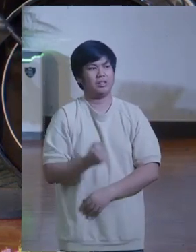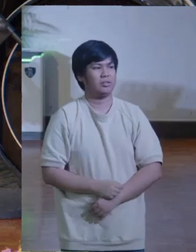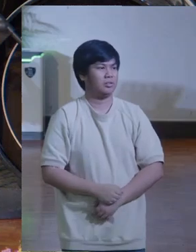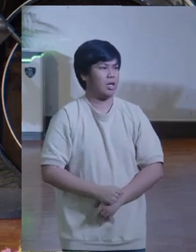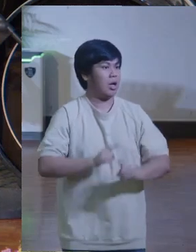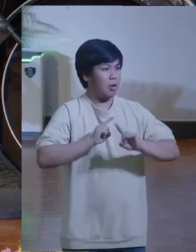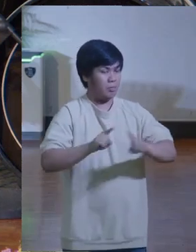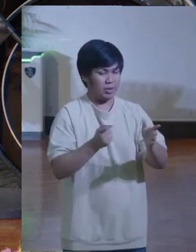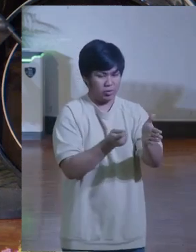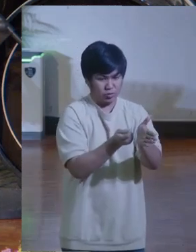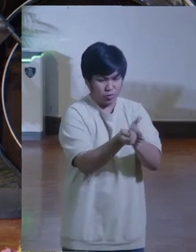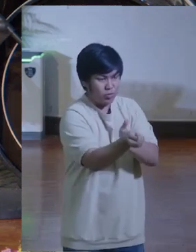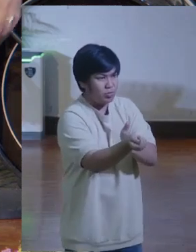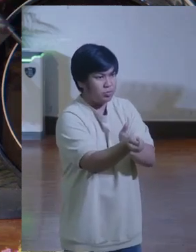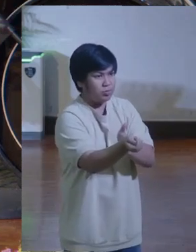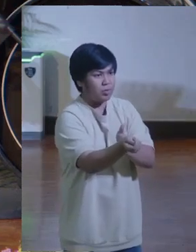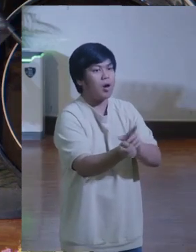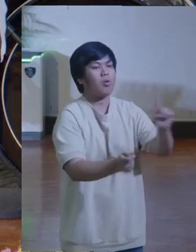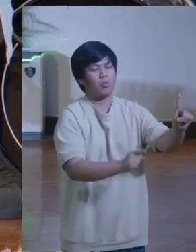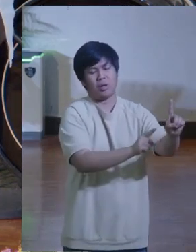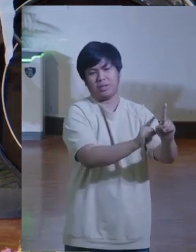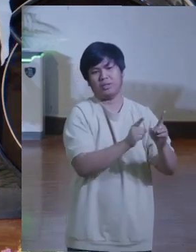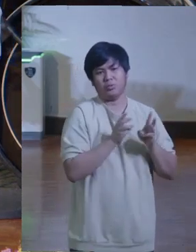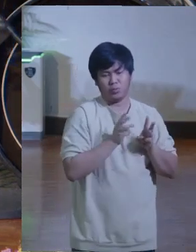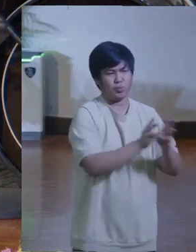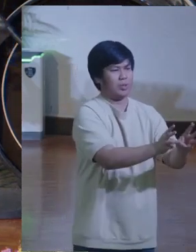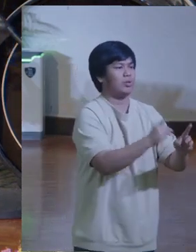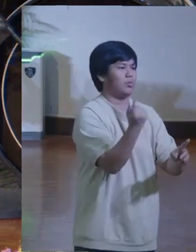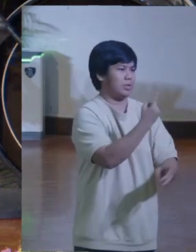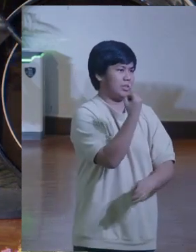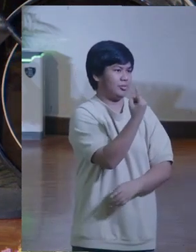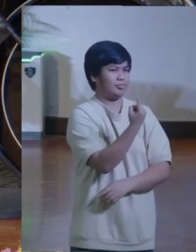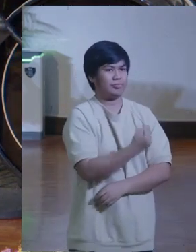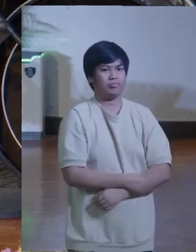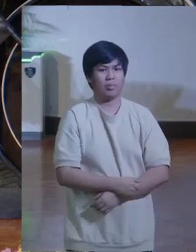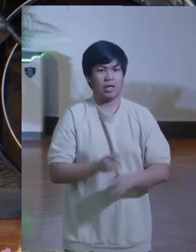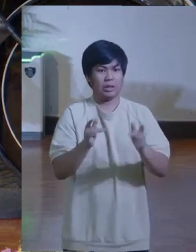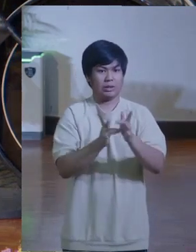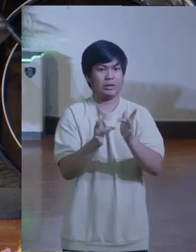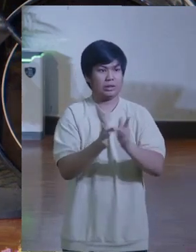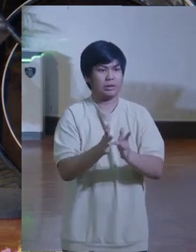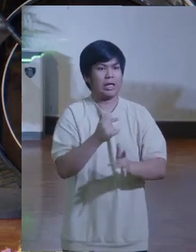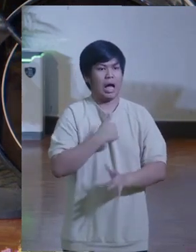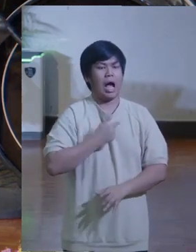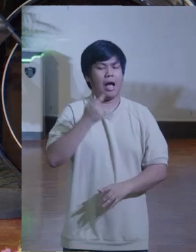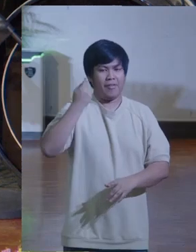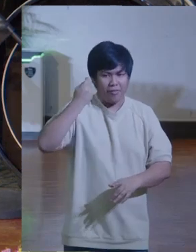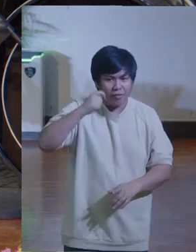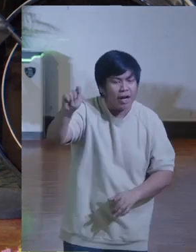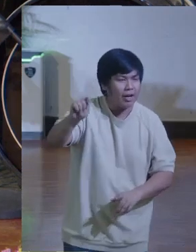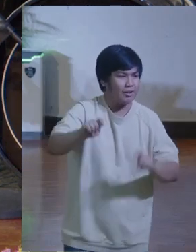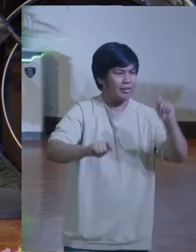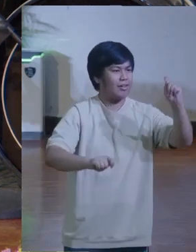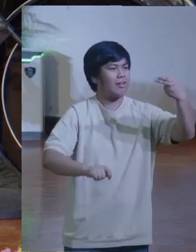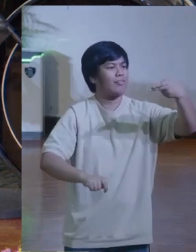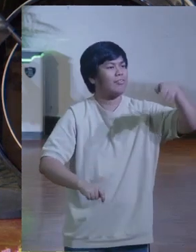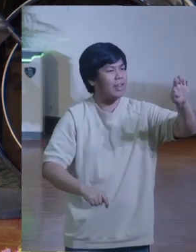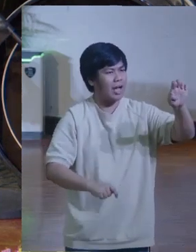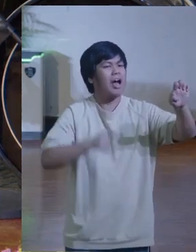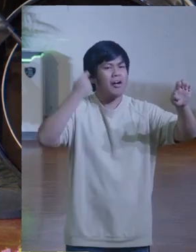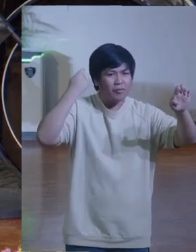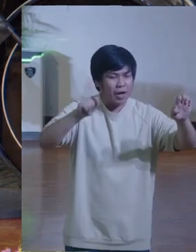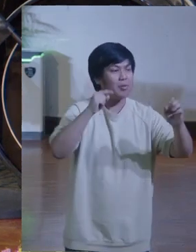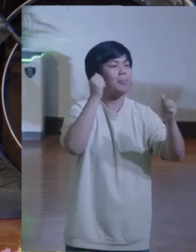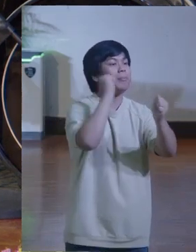Pero ang truth, iisa lang. Kaya sabi ng ating Panginoon, I am the way. Definite article, the. I am